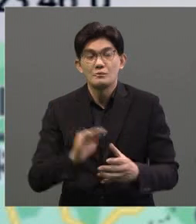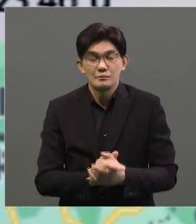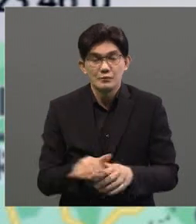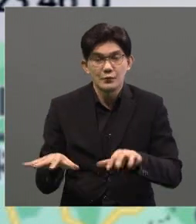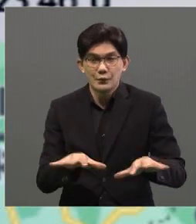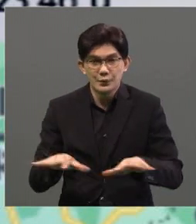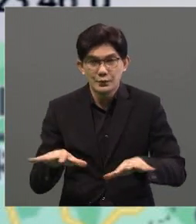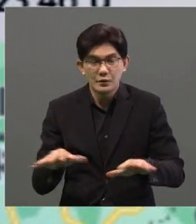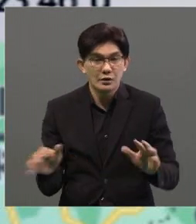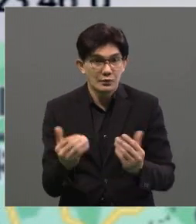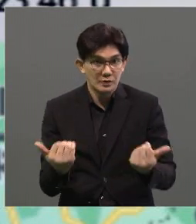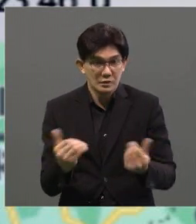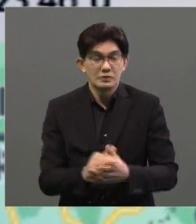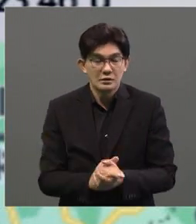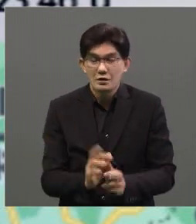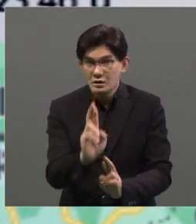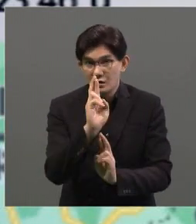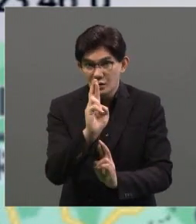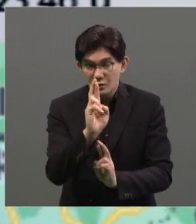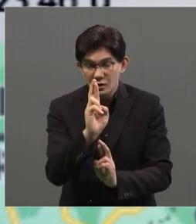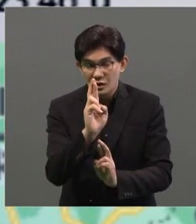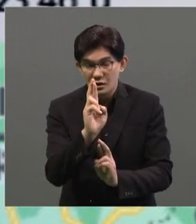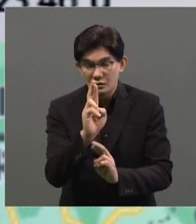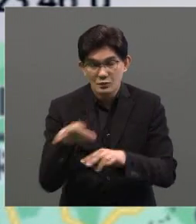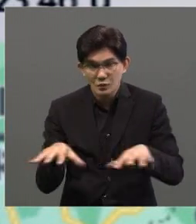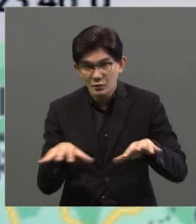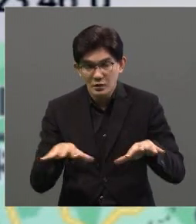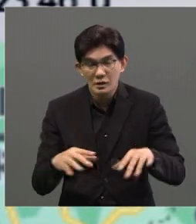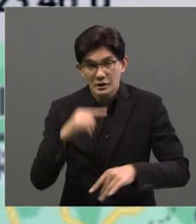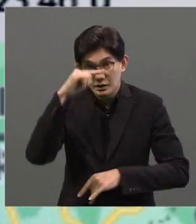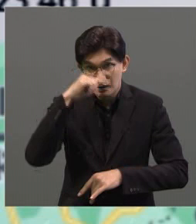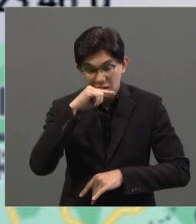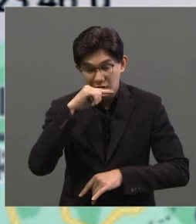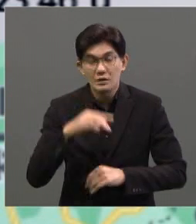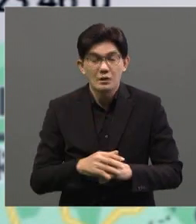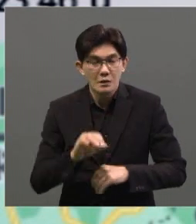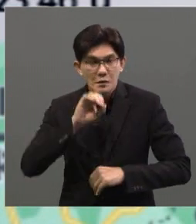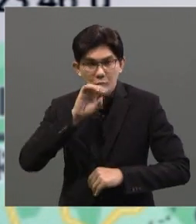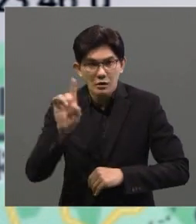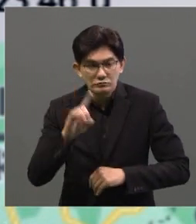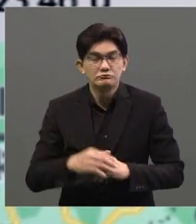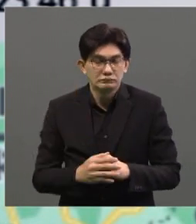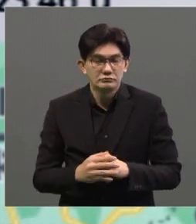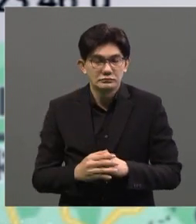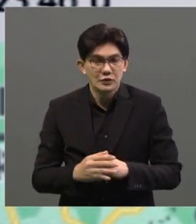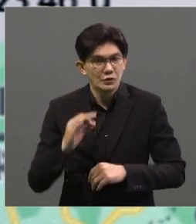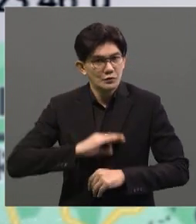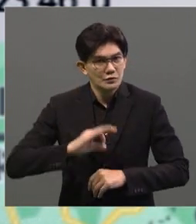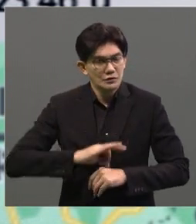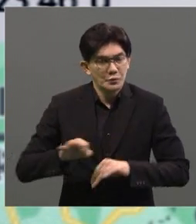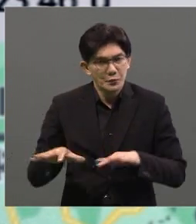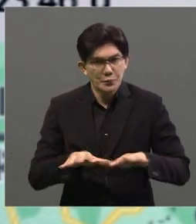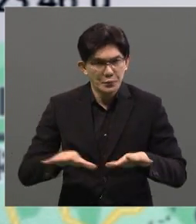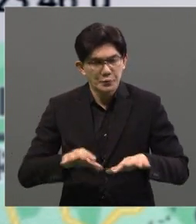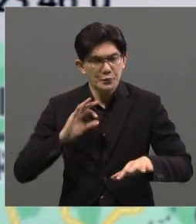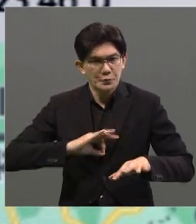ตุแผ่นดินไหวครั้งนี้เองทางกองเฝ้าระวังแผ่นดินไหวกรมอุตุนิยมวิทยาได้มีรายงานรับแจ้งนะครับการรู้สึกถึงแร